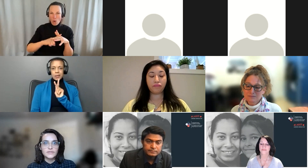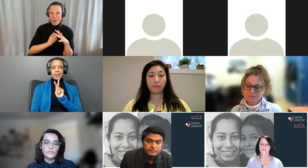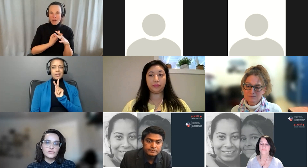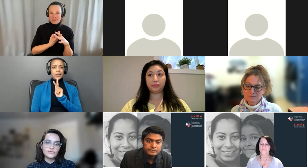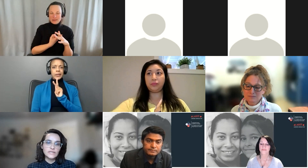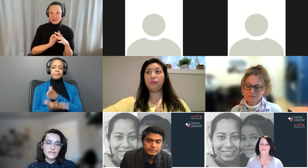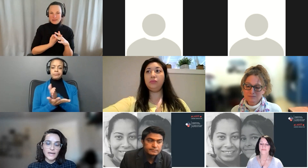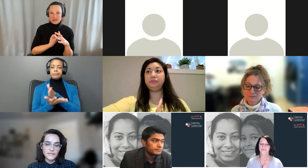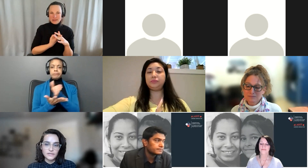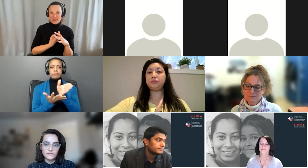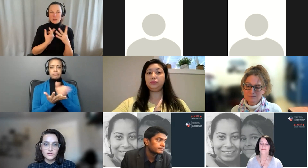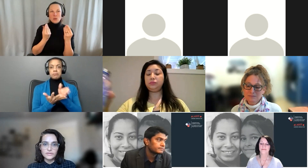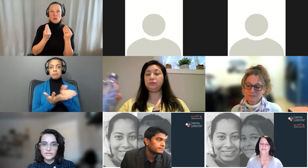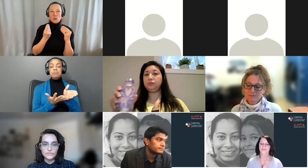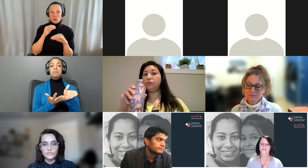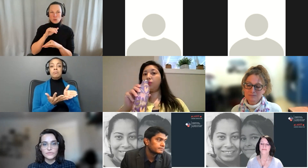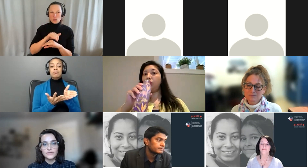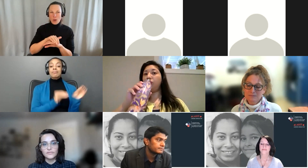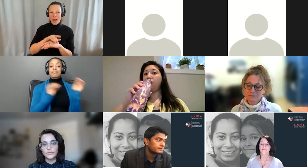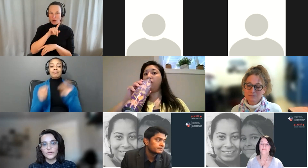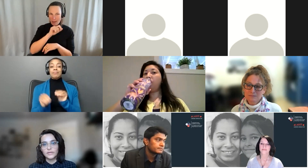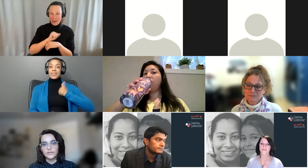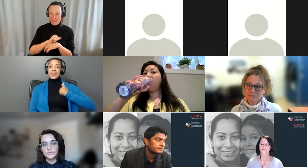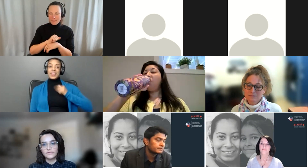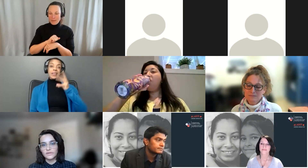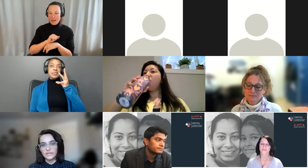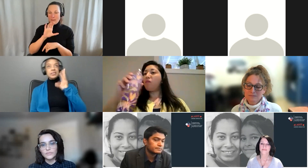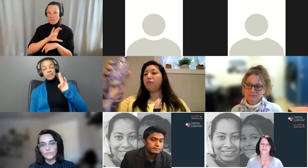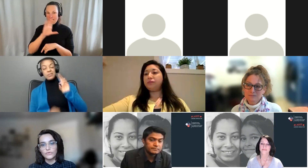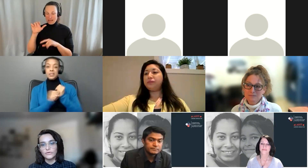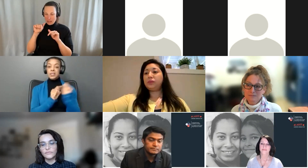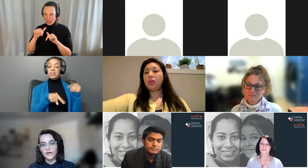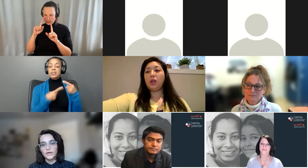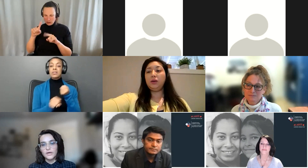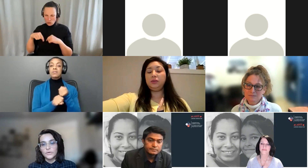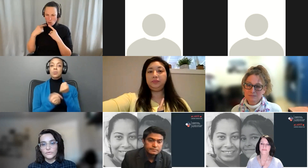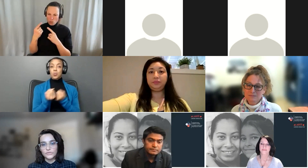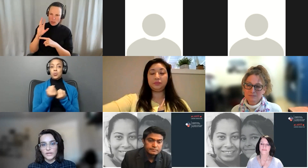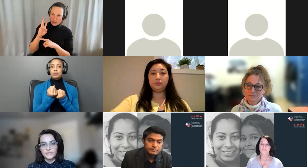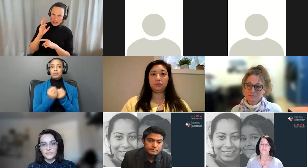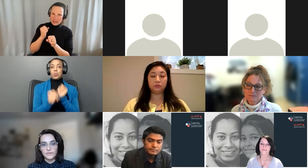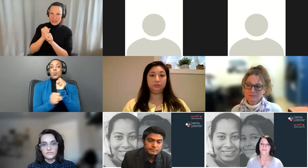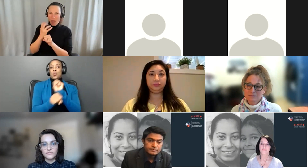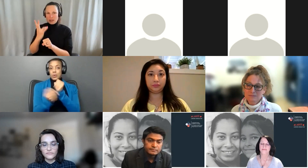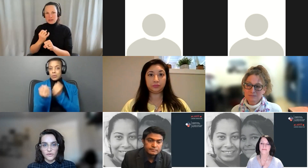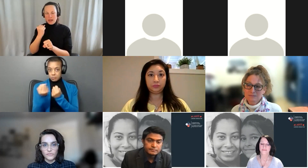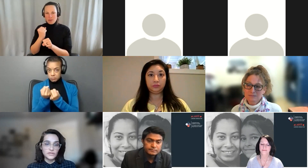en Angleterre. Mais ici au Canada, depuis 6 ou 7 ans, je travaille spécifiquement